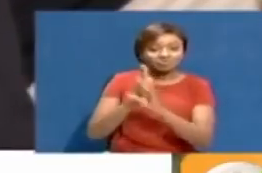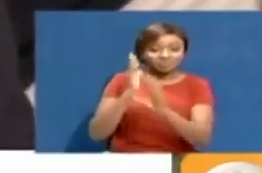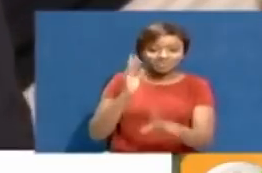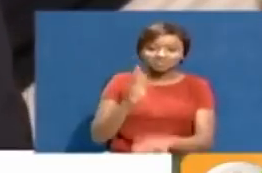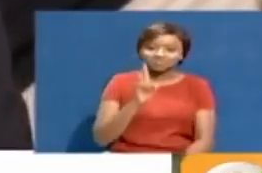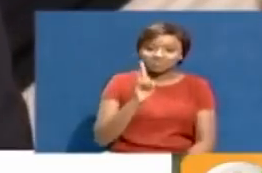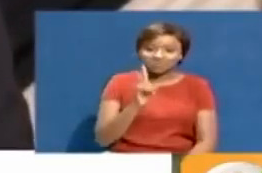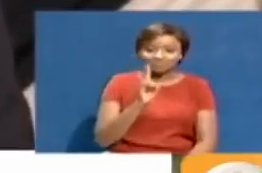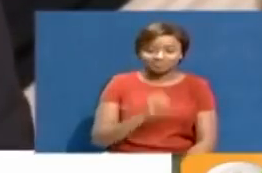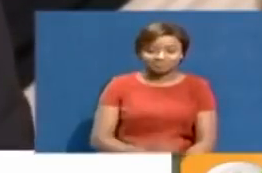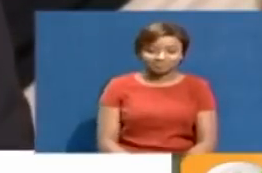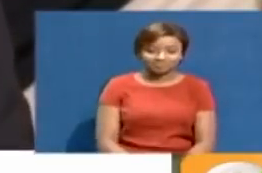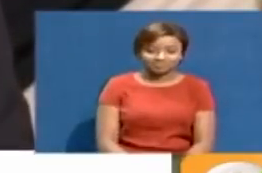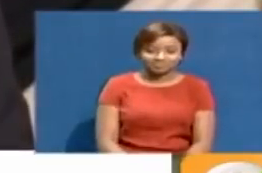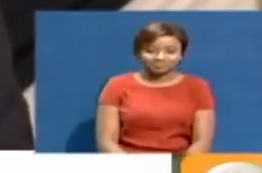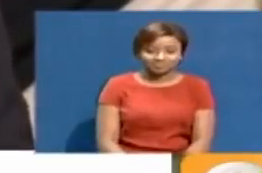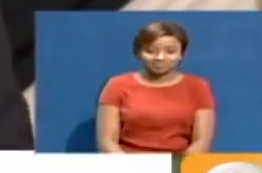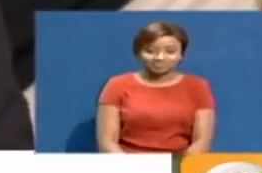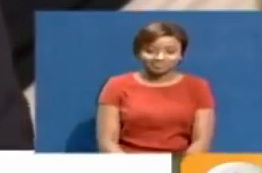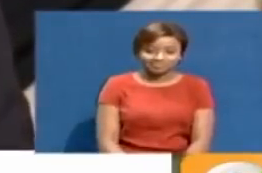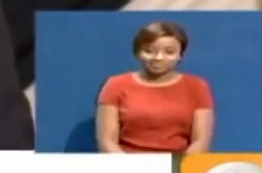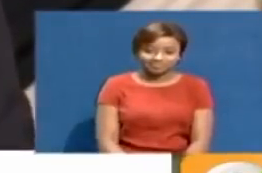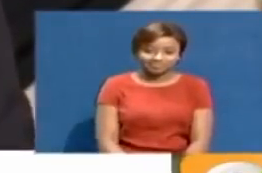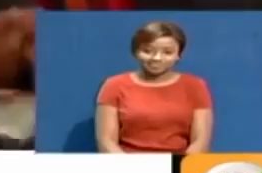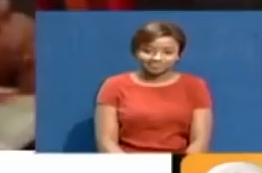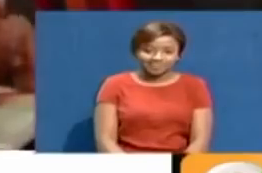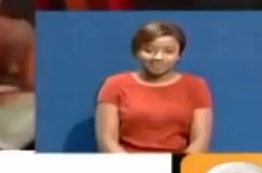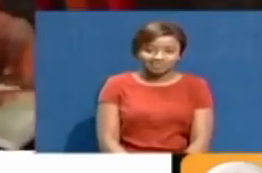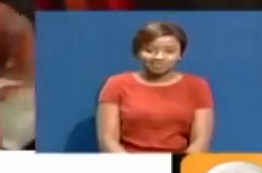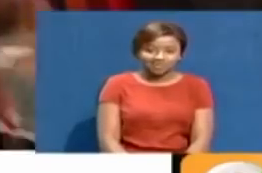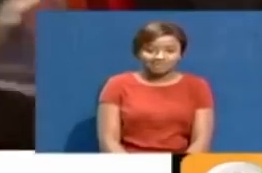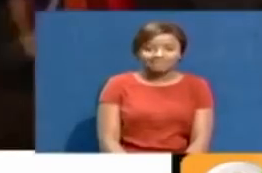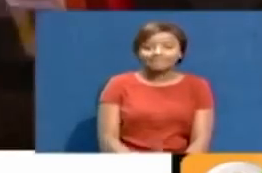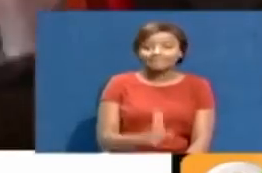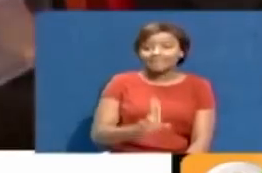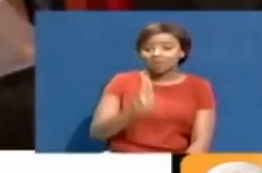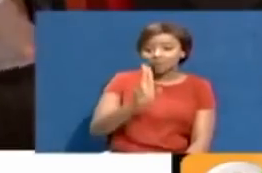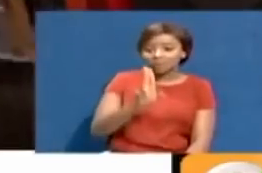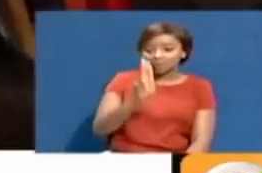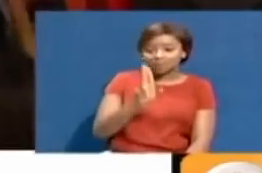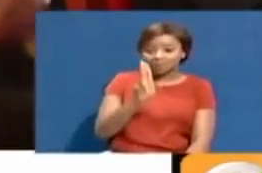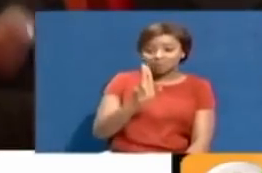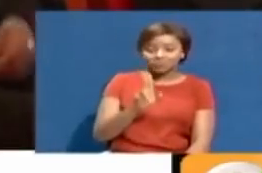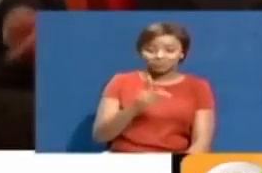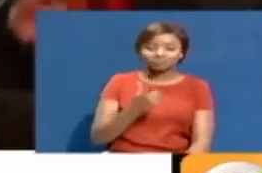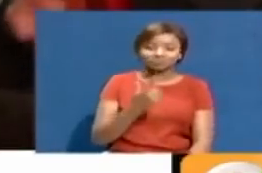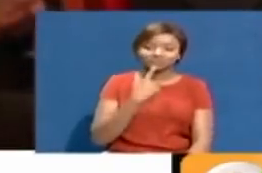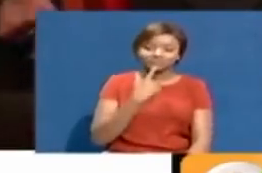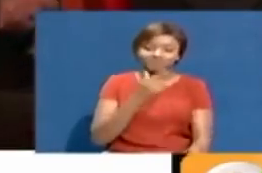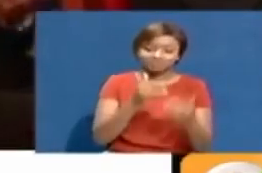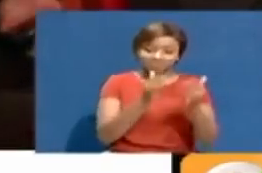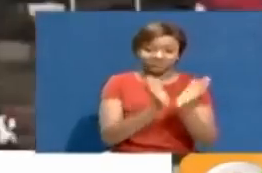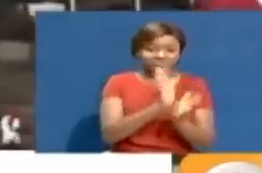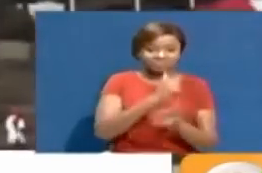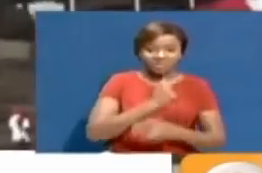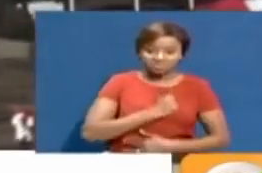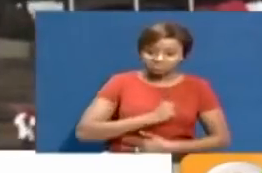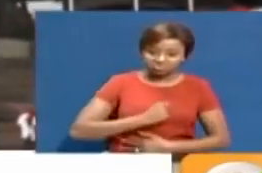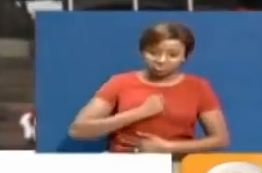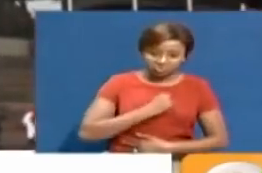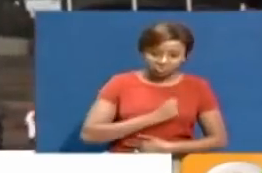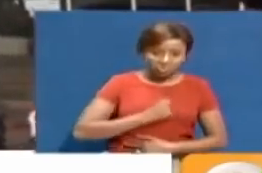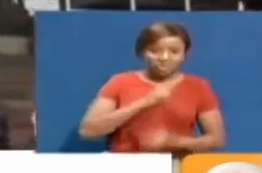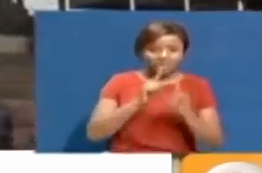family knows the secret to survival. Rais Uhuru Kenyatta akiifariji familia ya Nyachae